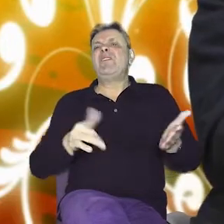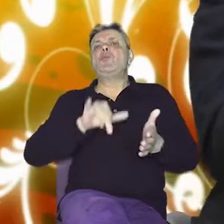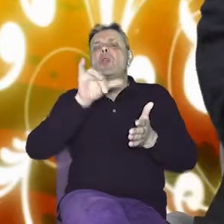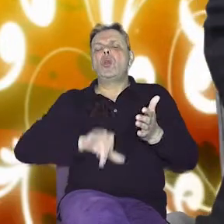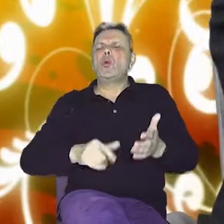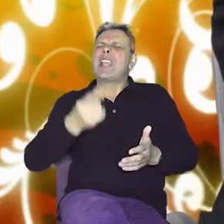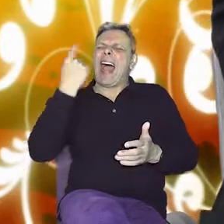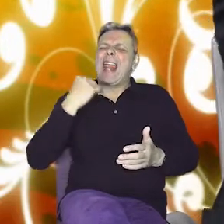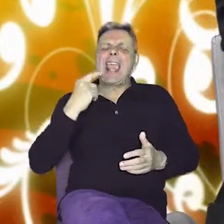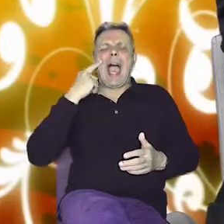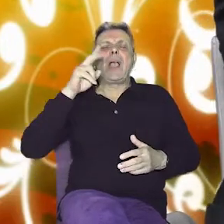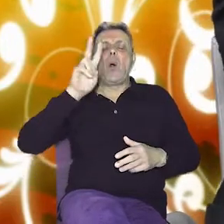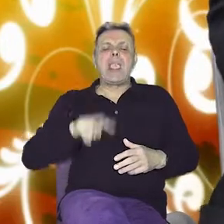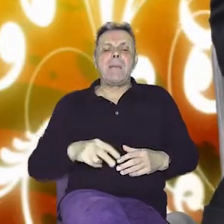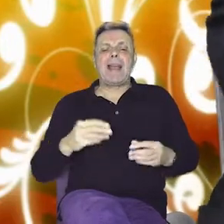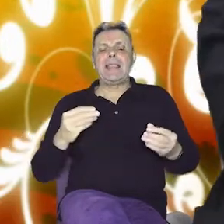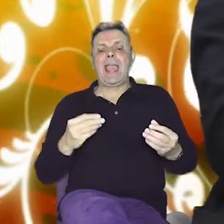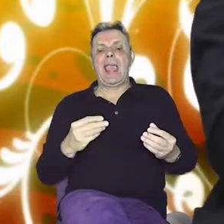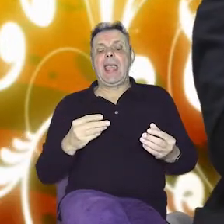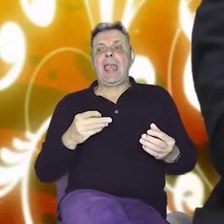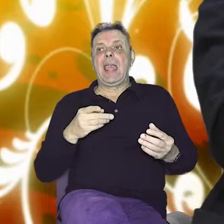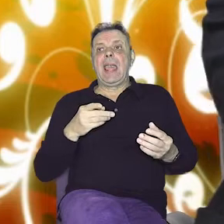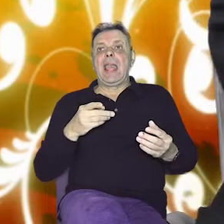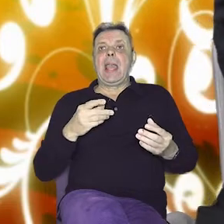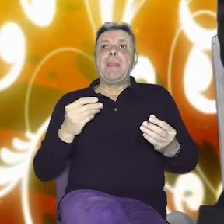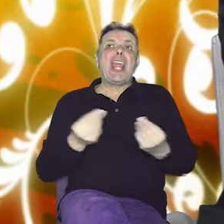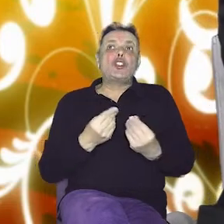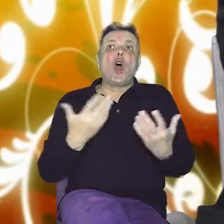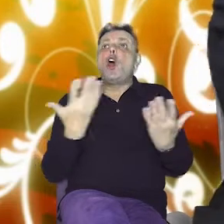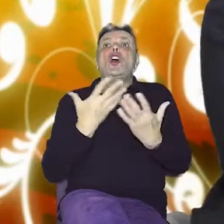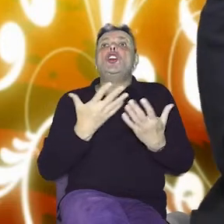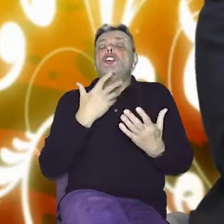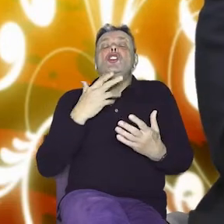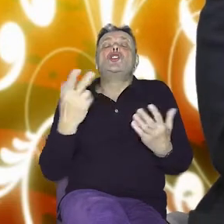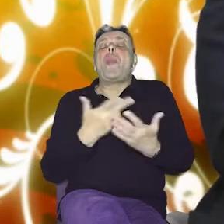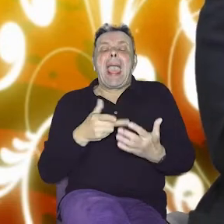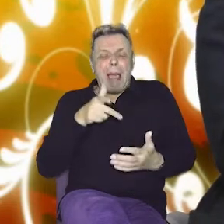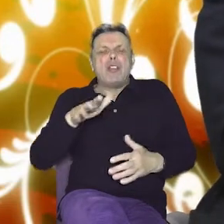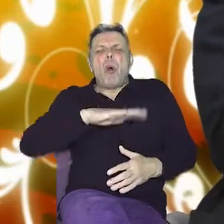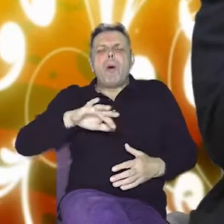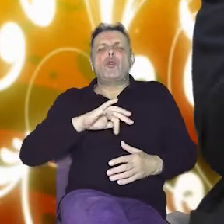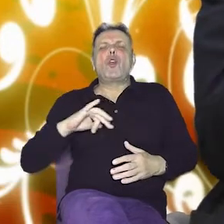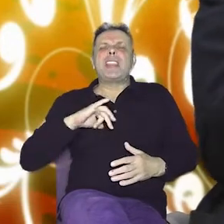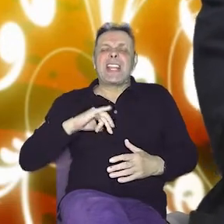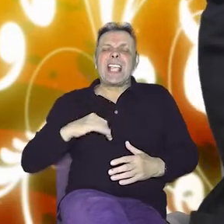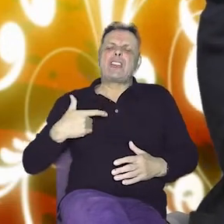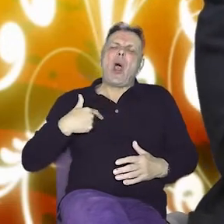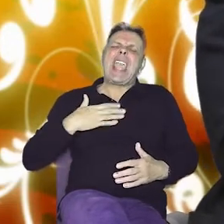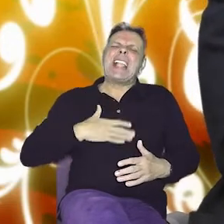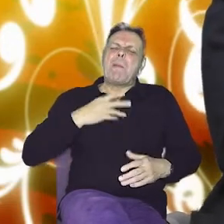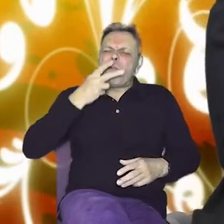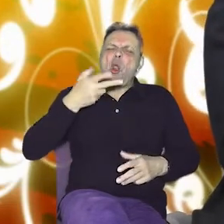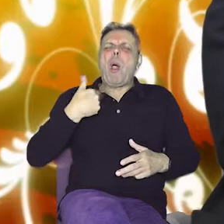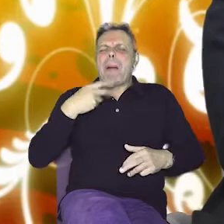kirurzi, ali ako imate nešto di koga nema, onda je to područje interesantno, jel? A ja volim čeprkat po